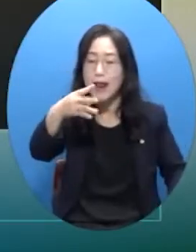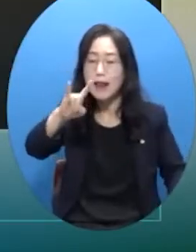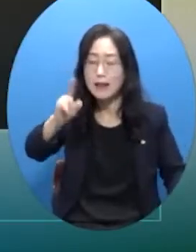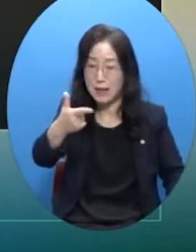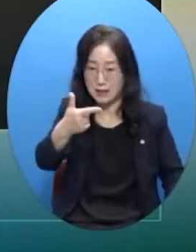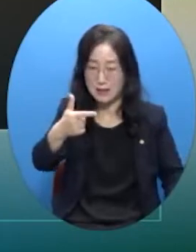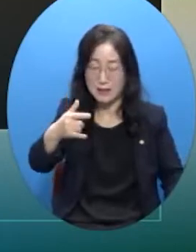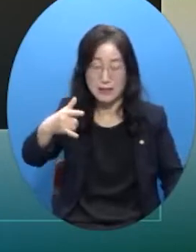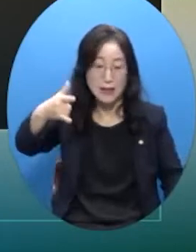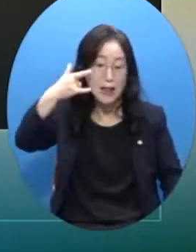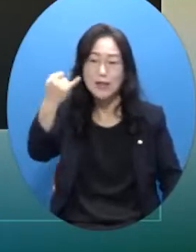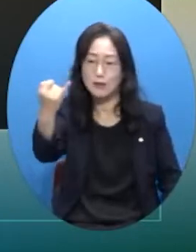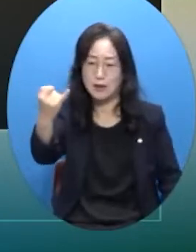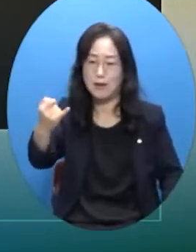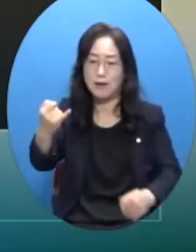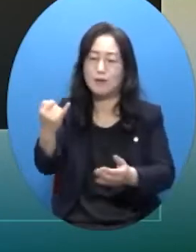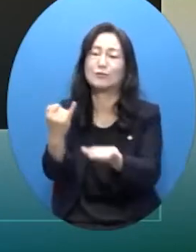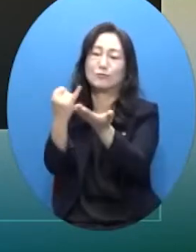사랑입니다.